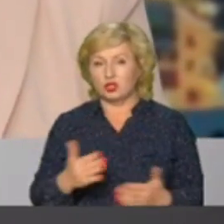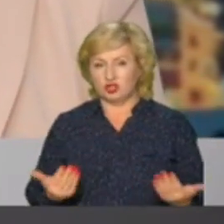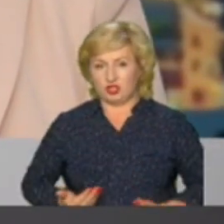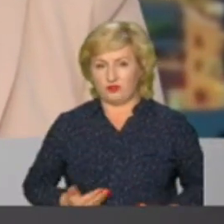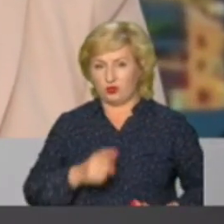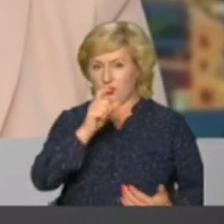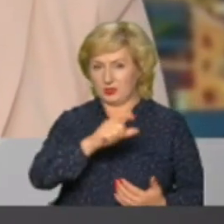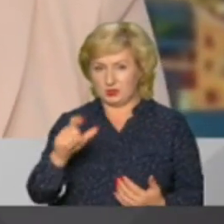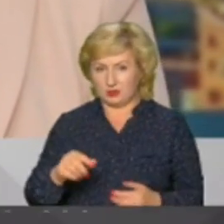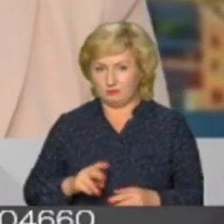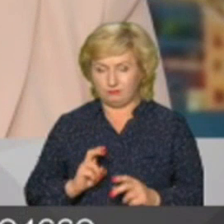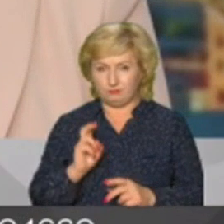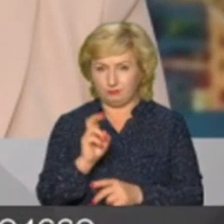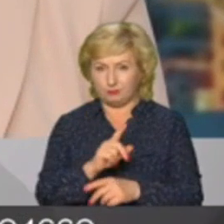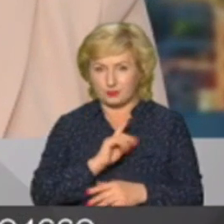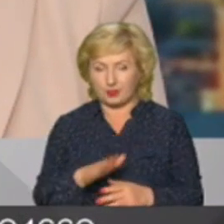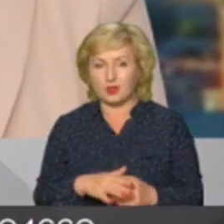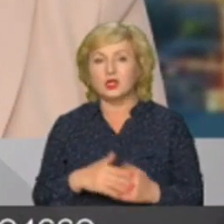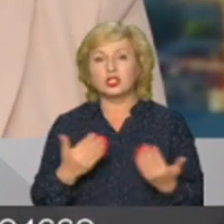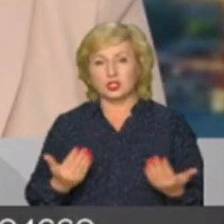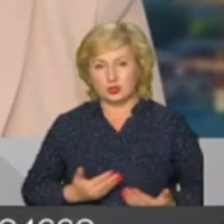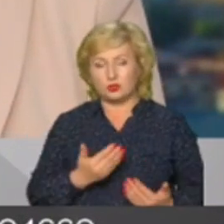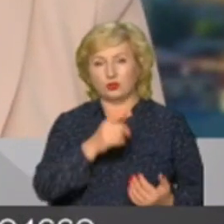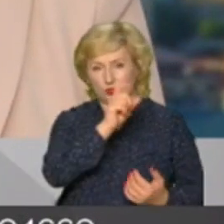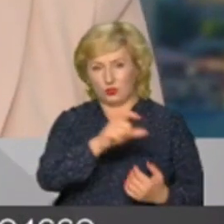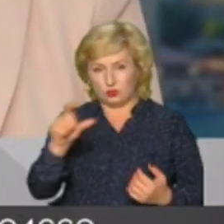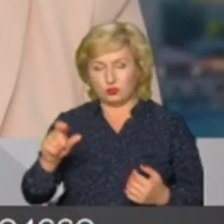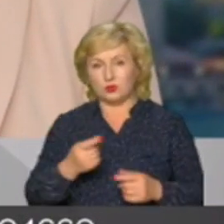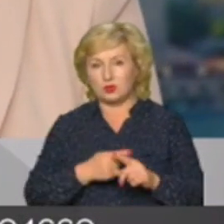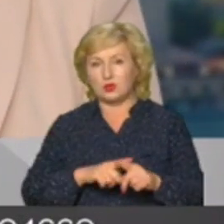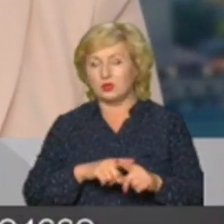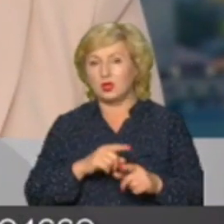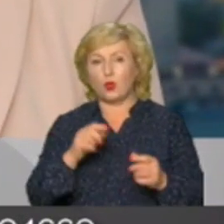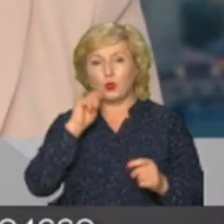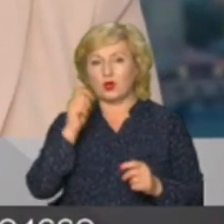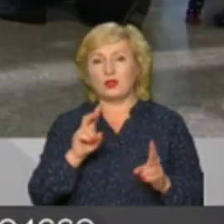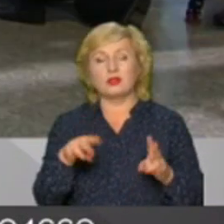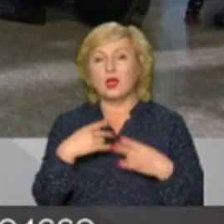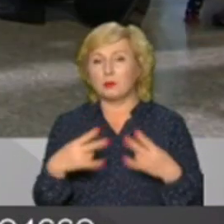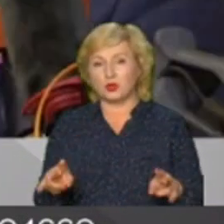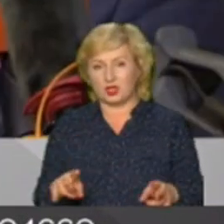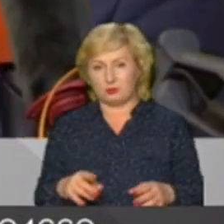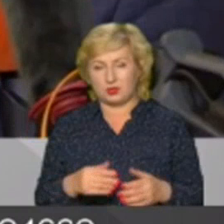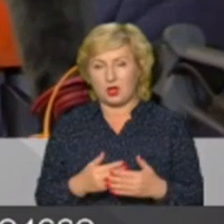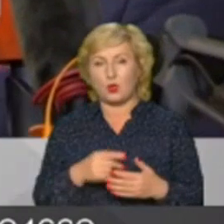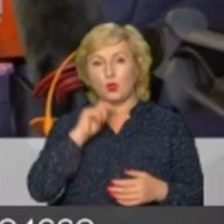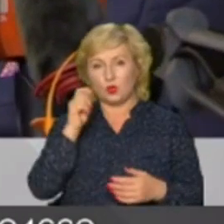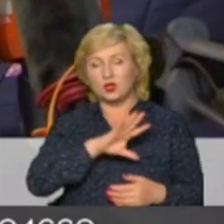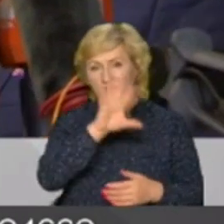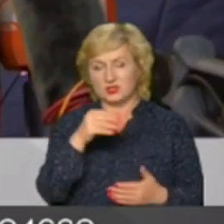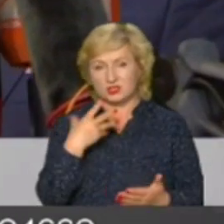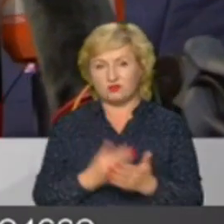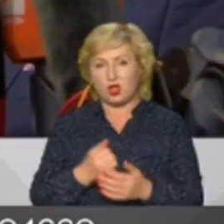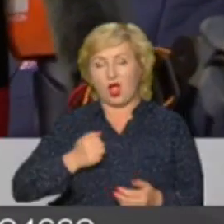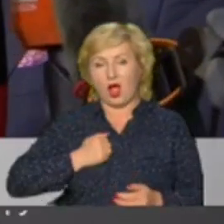сили. Ну, живої сили, мабуть, Україна не потрібна. У України є своя